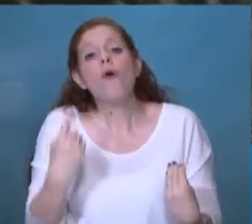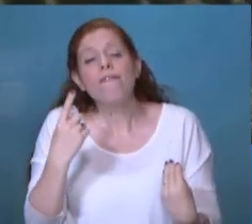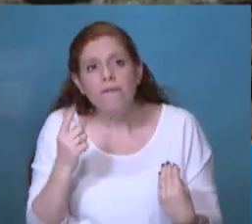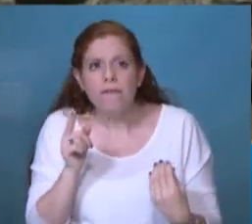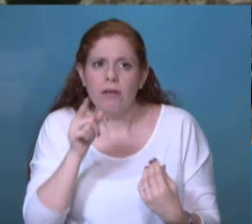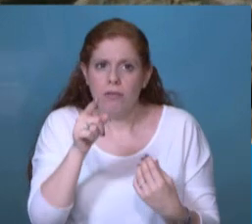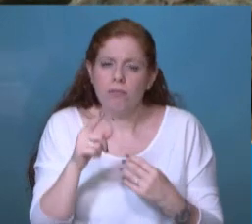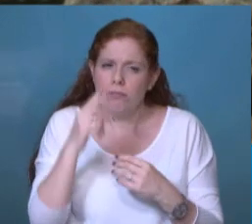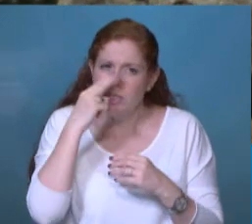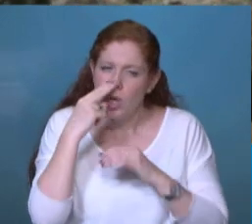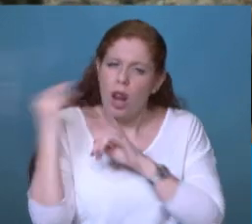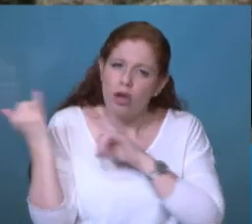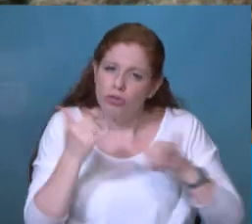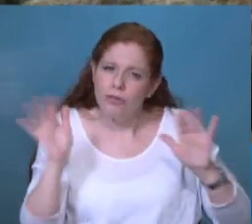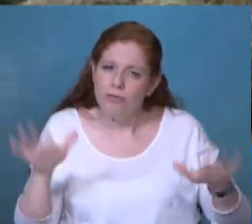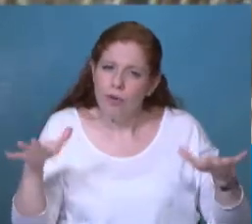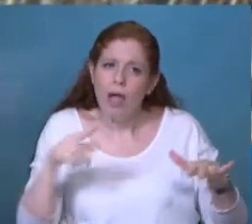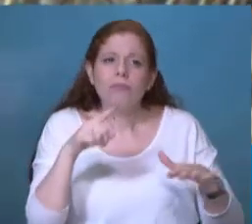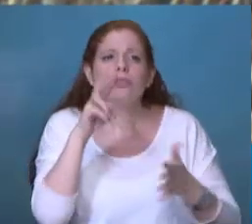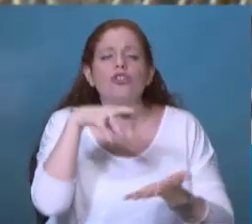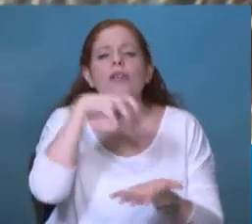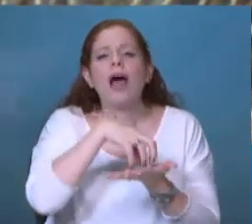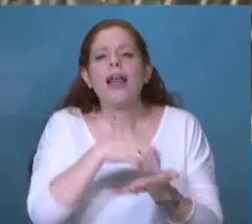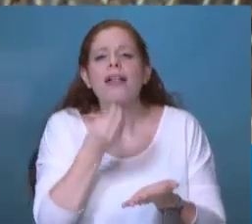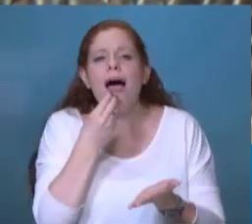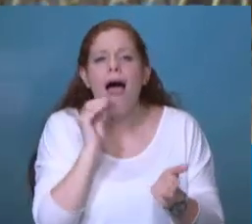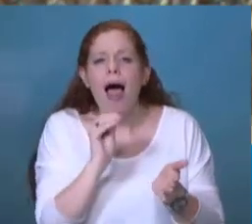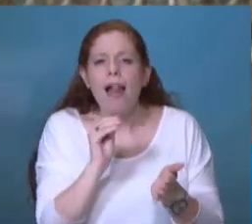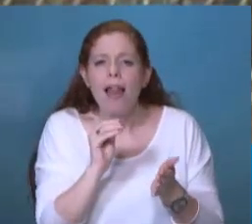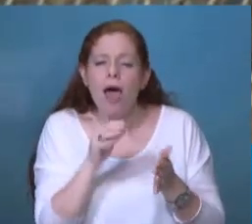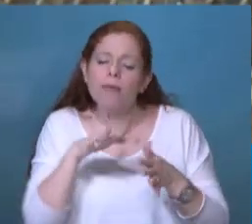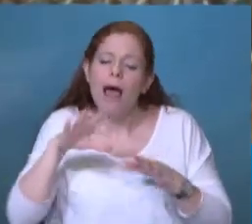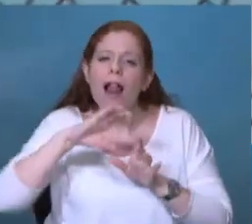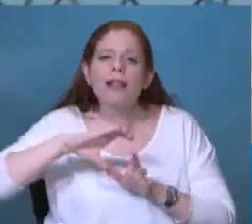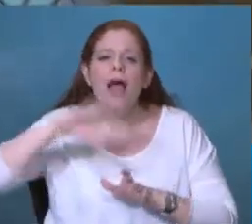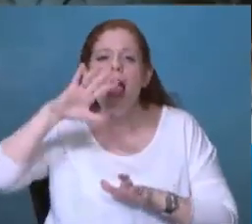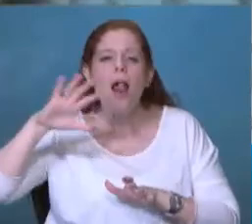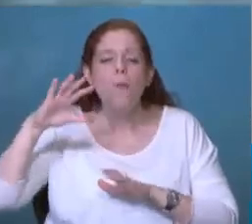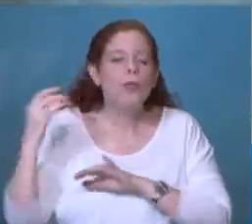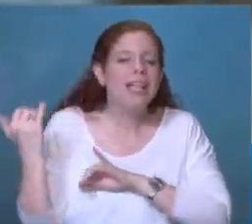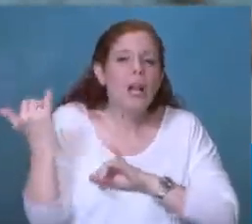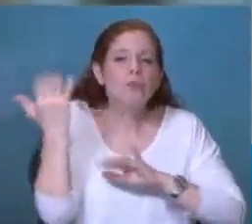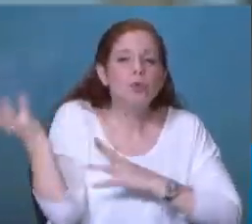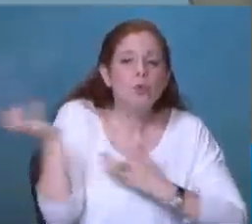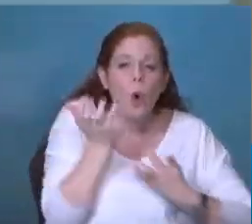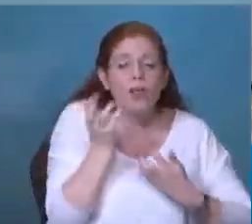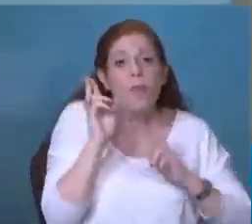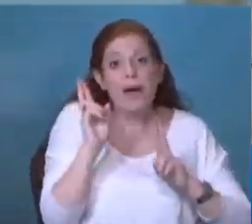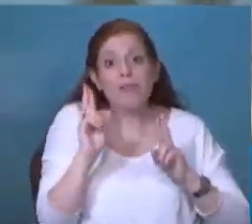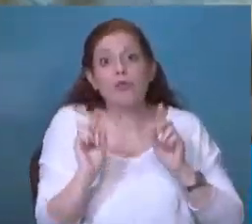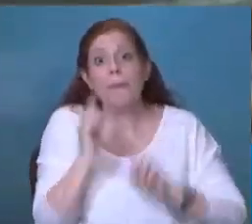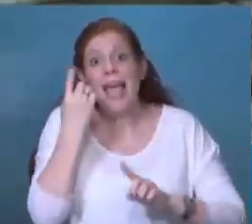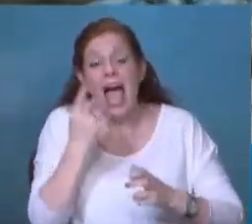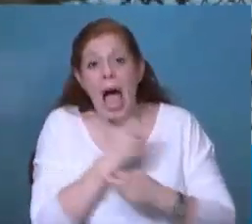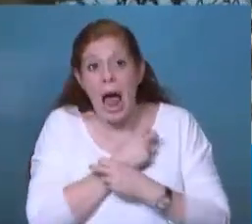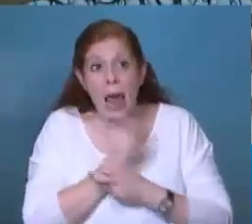הגליל, מוקמת בימים אלו תחנת ההכלה מעל נחל עמוד, כדי למשוך אותם לשם, וכך מקווים שבמקרה של הרעלה עתידית,